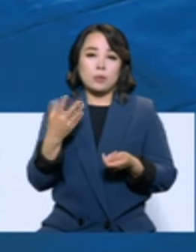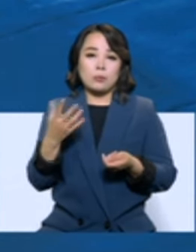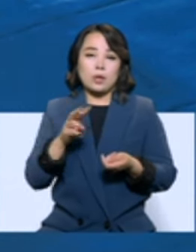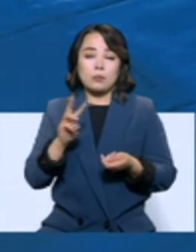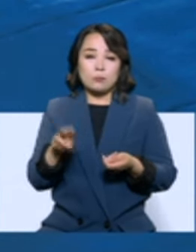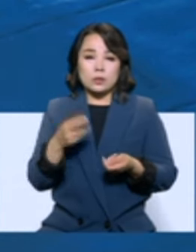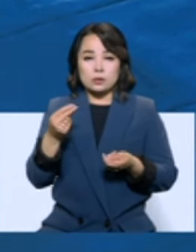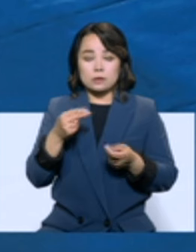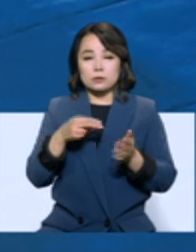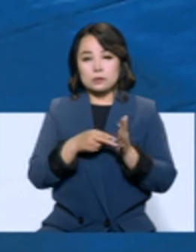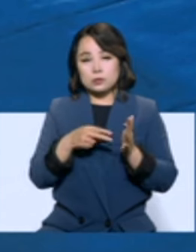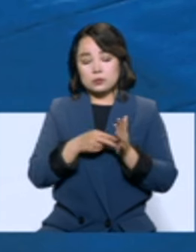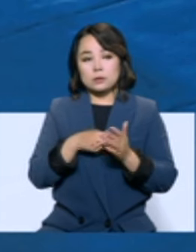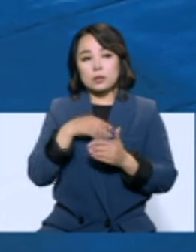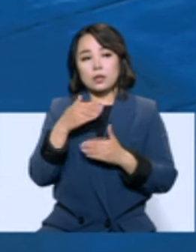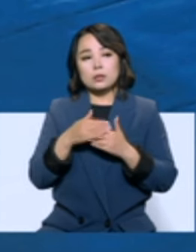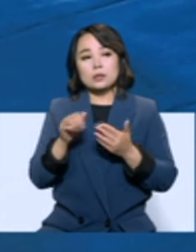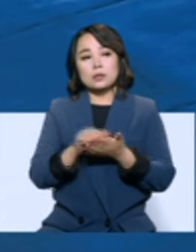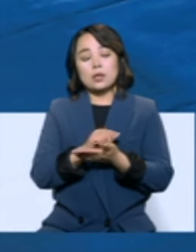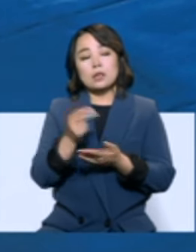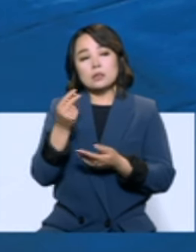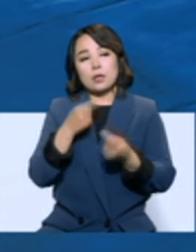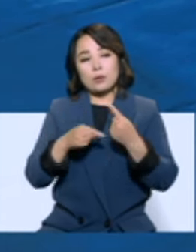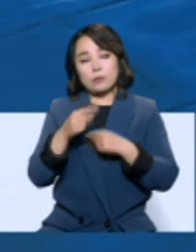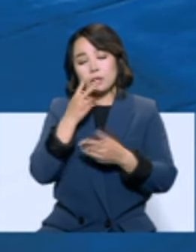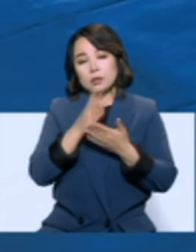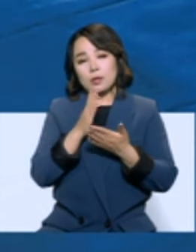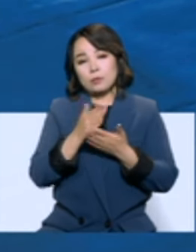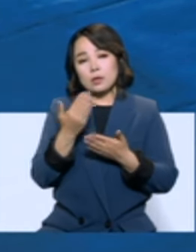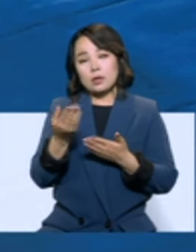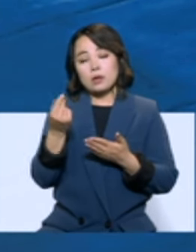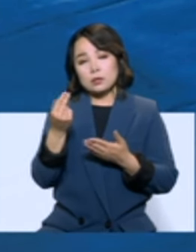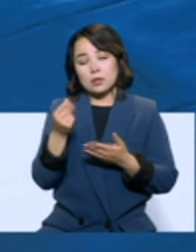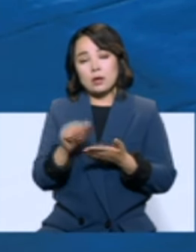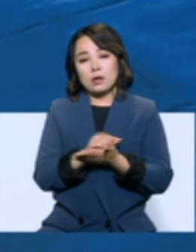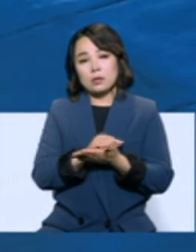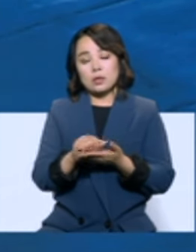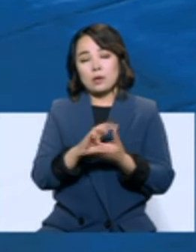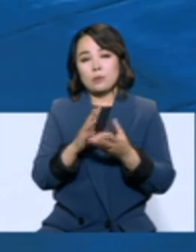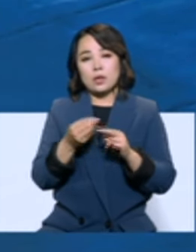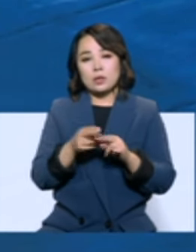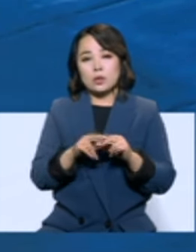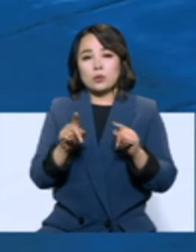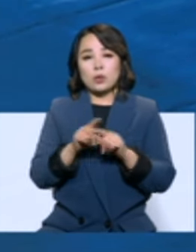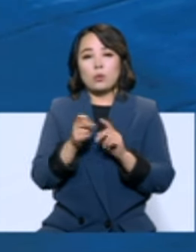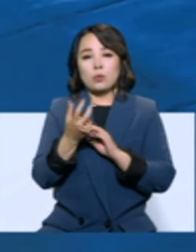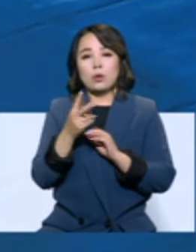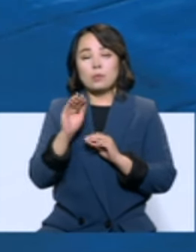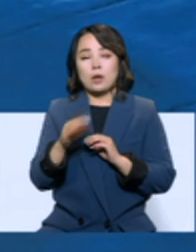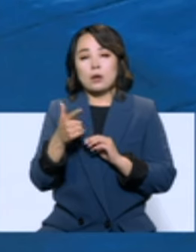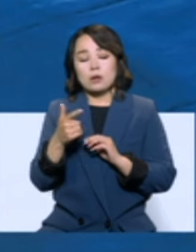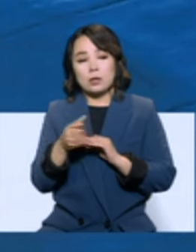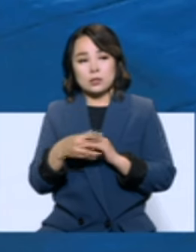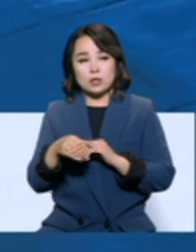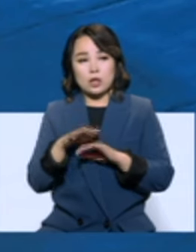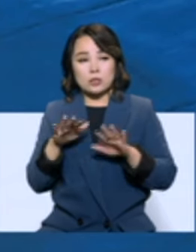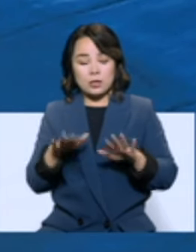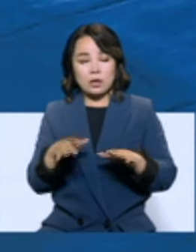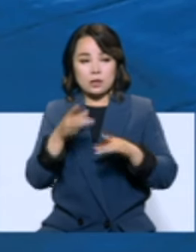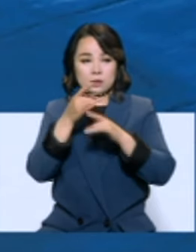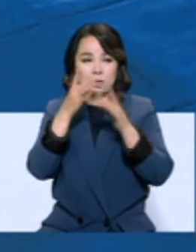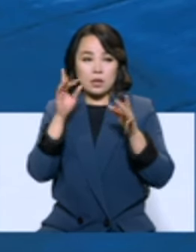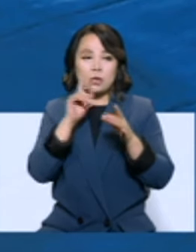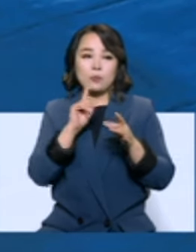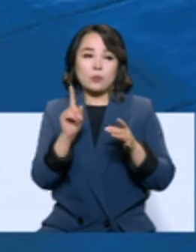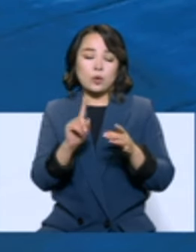миллиард теңгеден астам активтерді қайтарған. Оның ішінде ақшалай қаражатпен бірге 13 мың гектар жер, тарихи мәдени